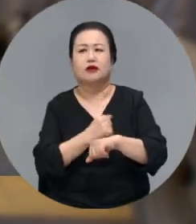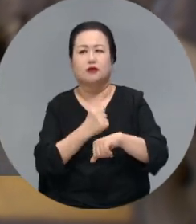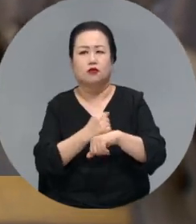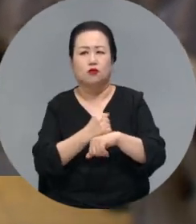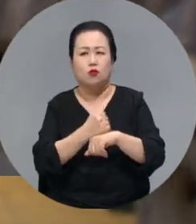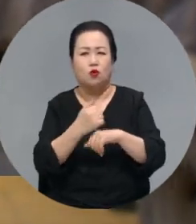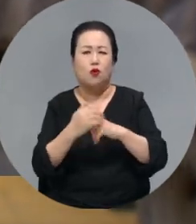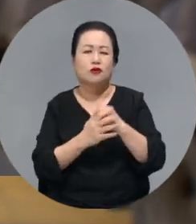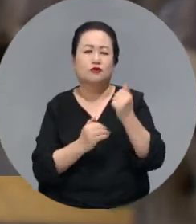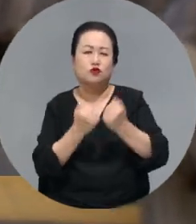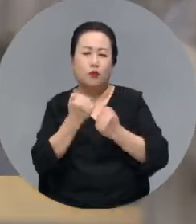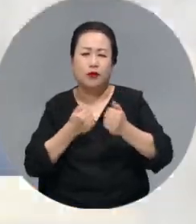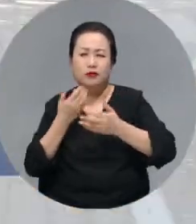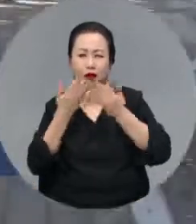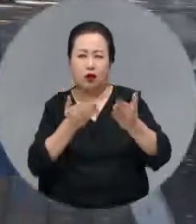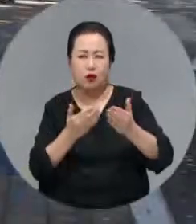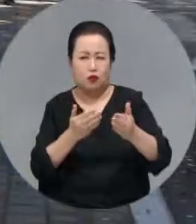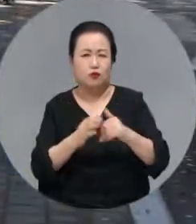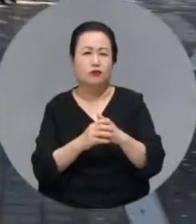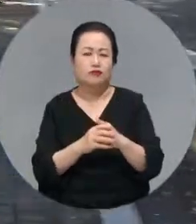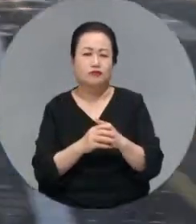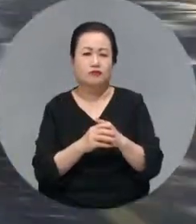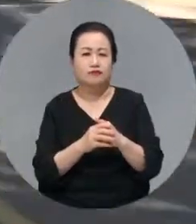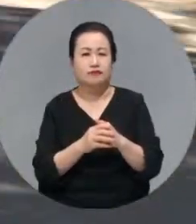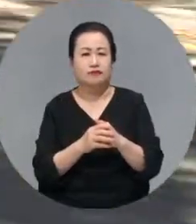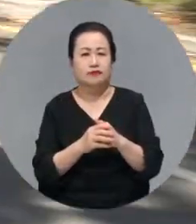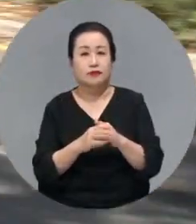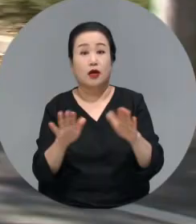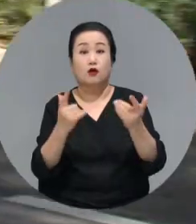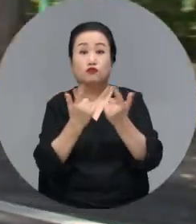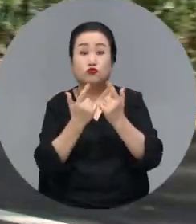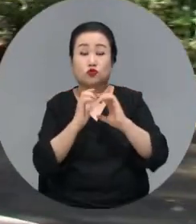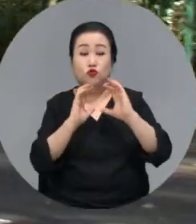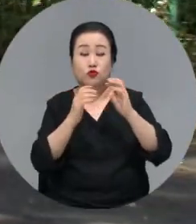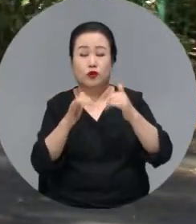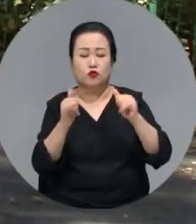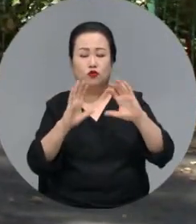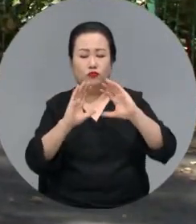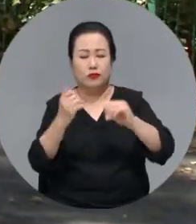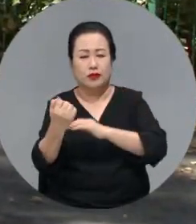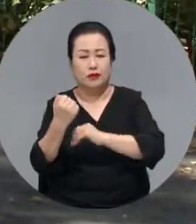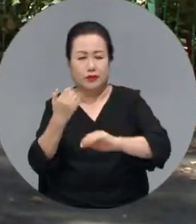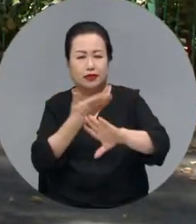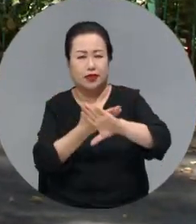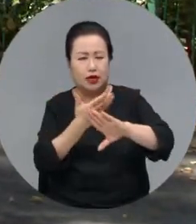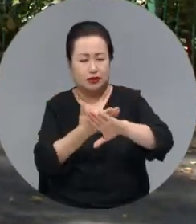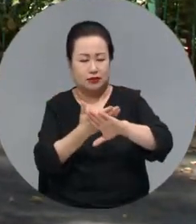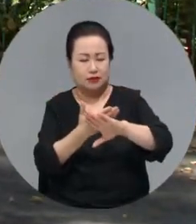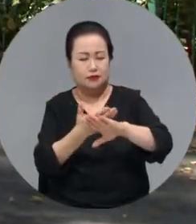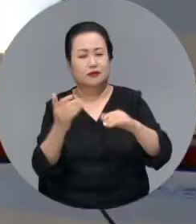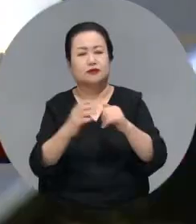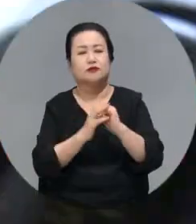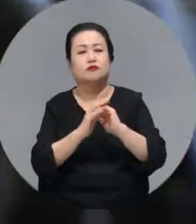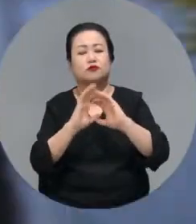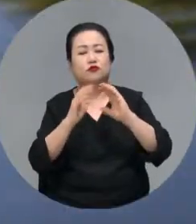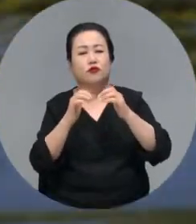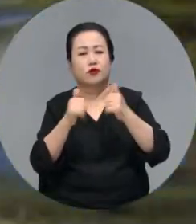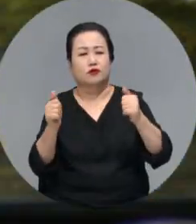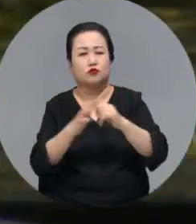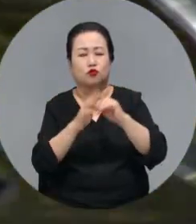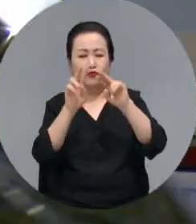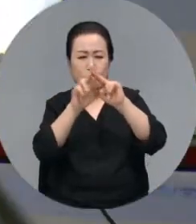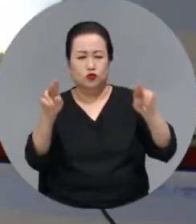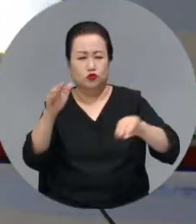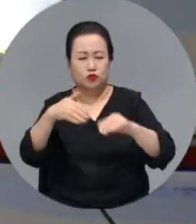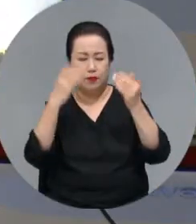윤리위에서 소명 다 할 거고 감사합니다. 지난 9월에는 북구의회 국민의힘 소속 또 다른 구의원도 면허 취소 수준의